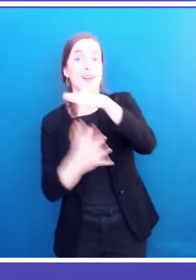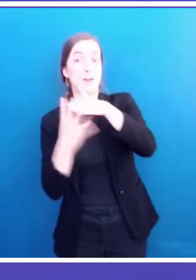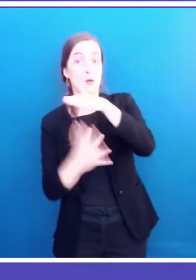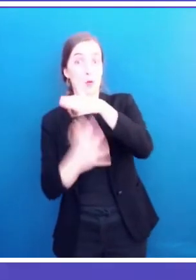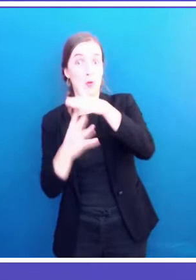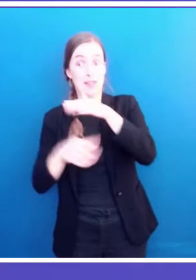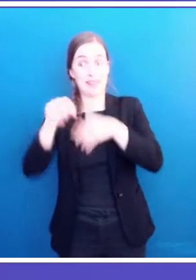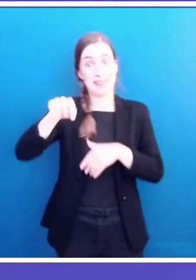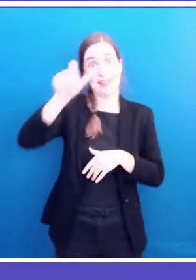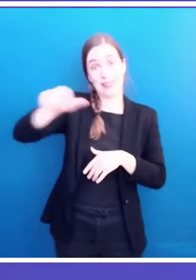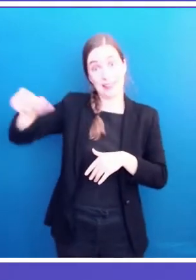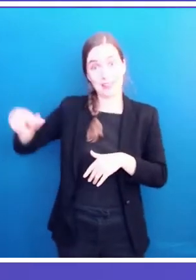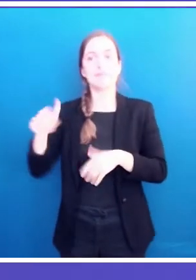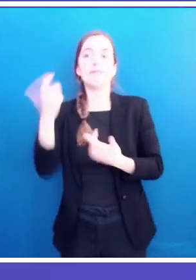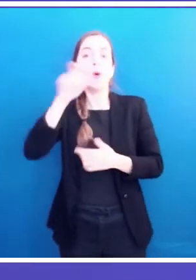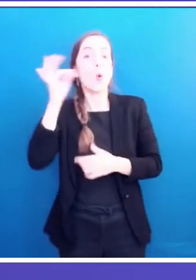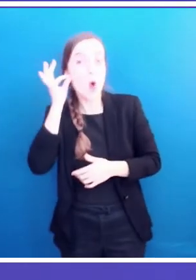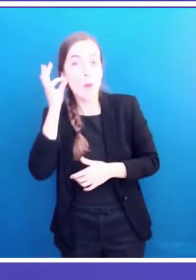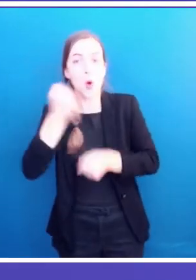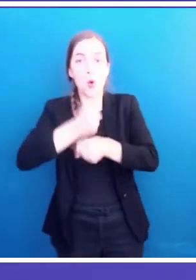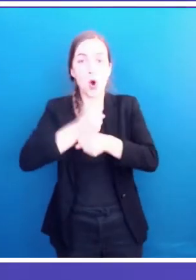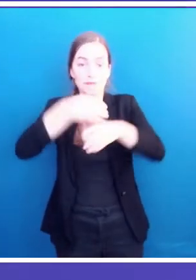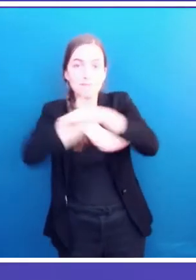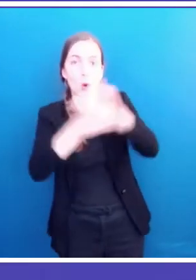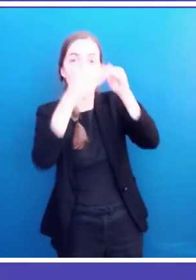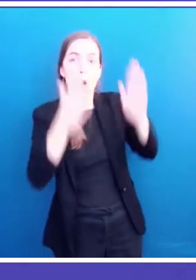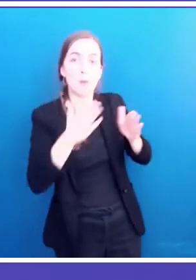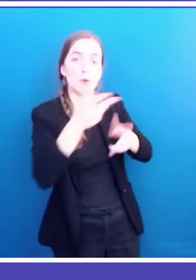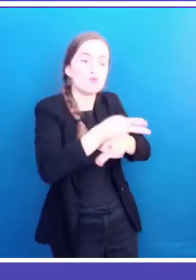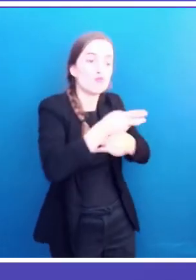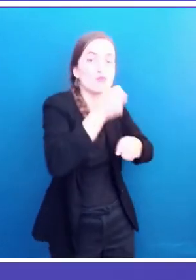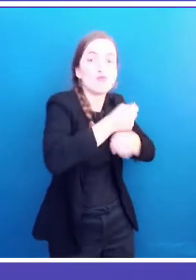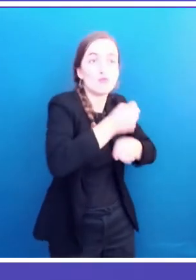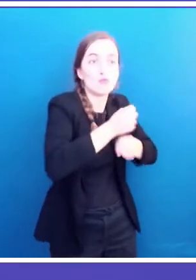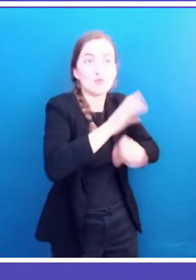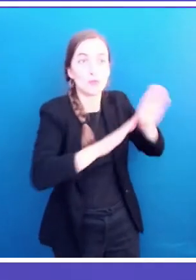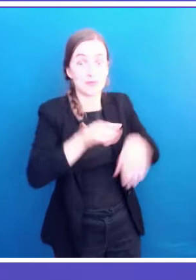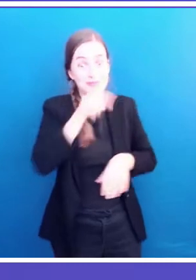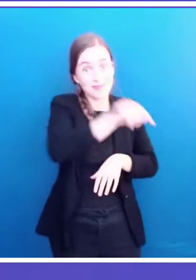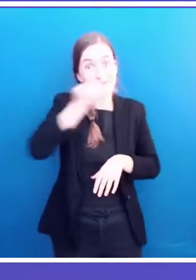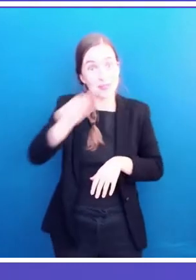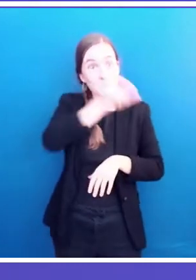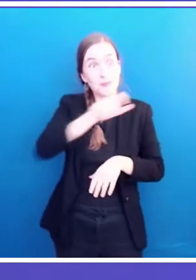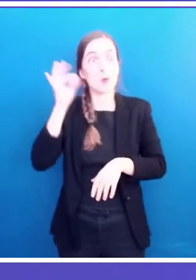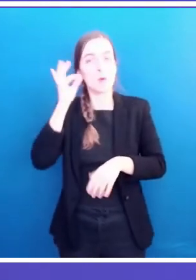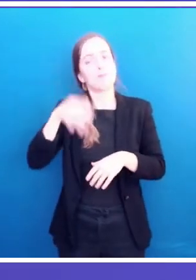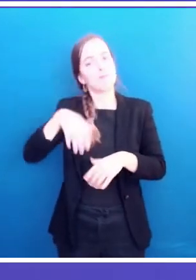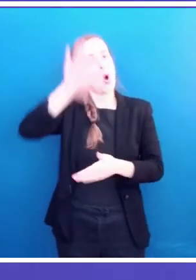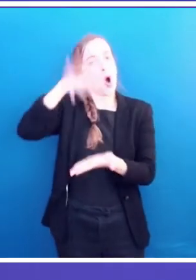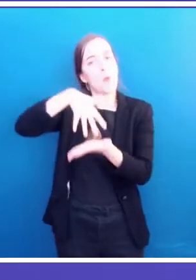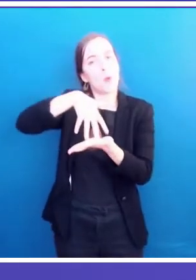نقص المؤهلات، وتأثرت العاملات في القطاع الجنسي، تأثرت